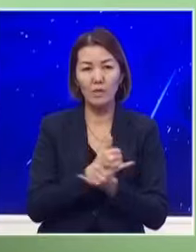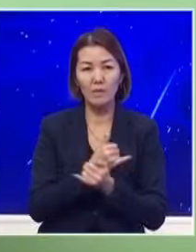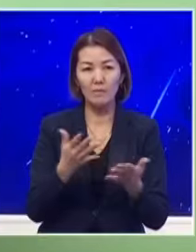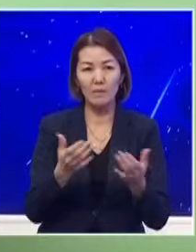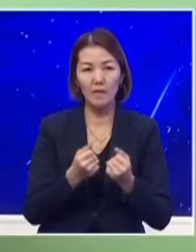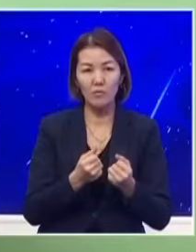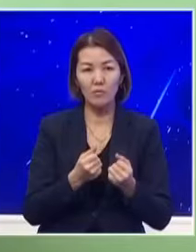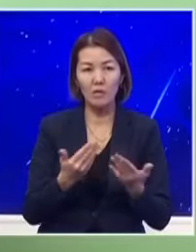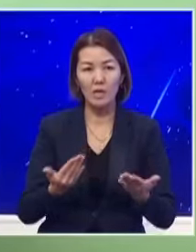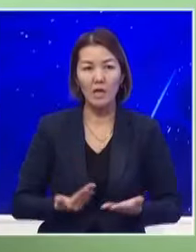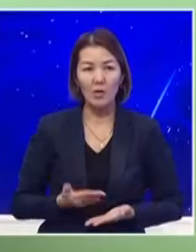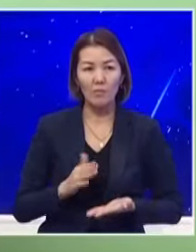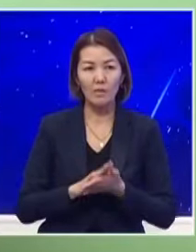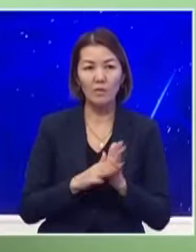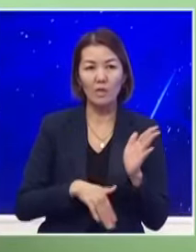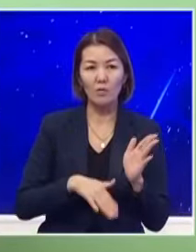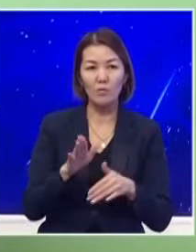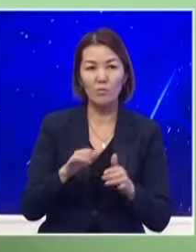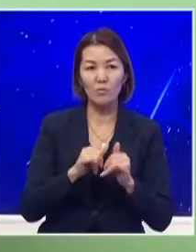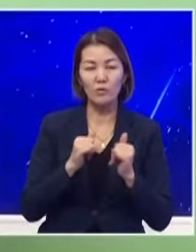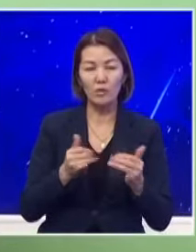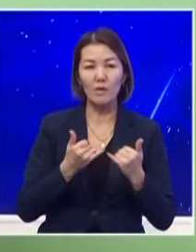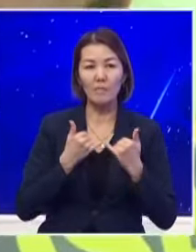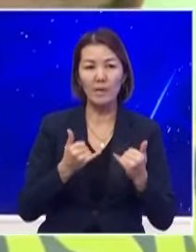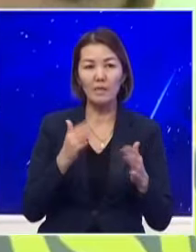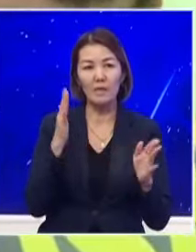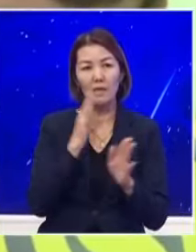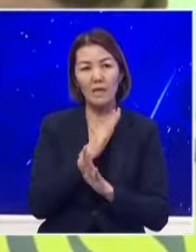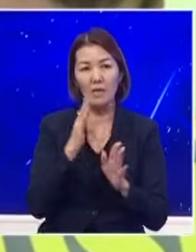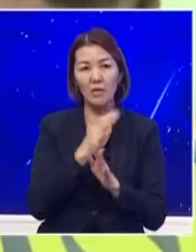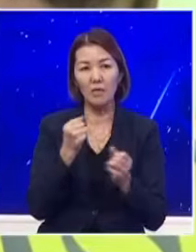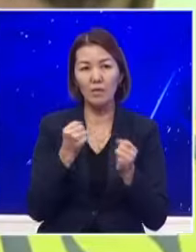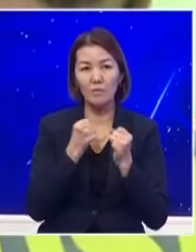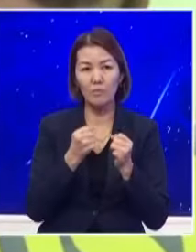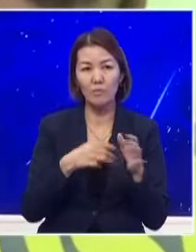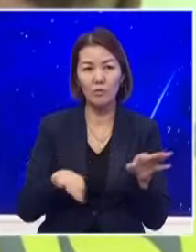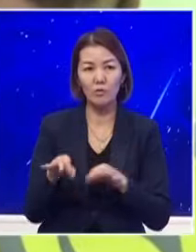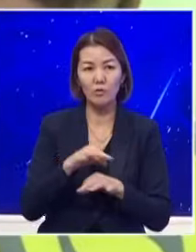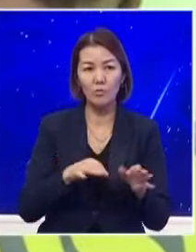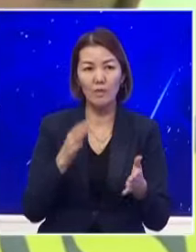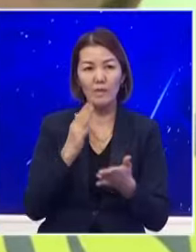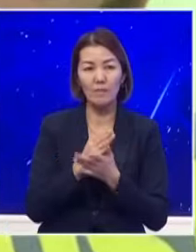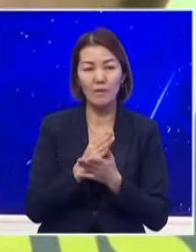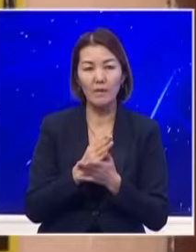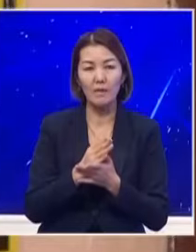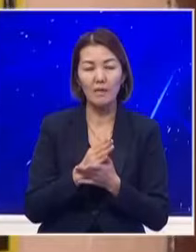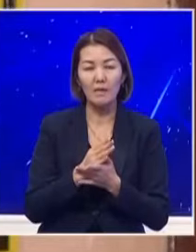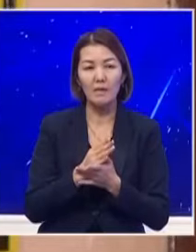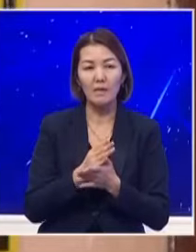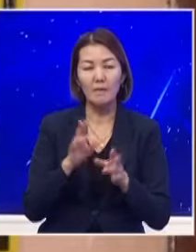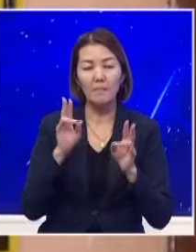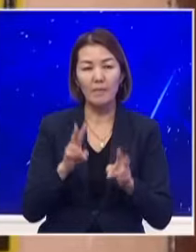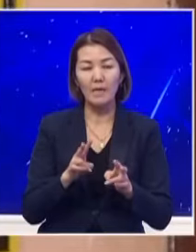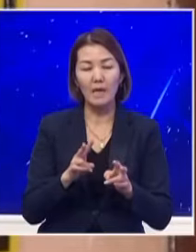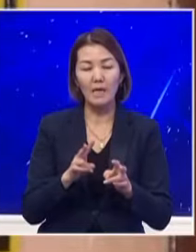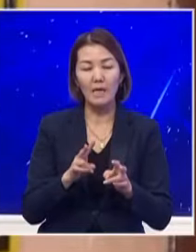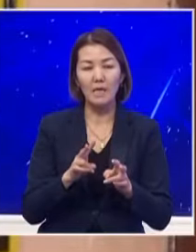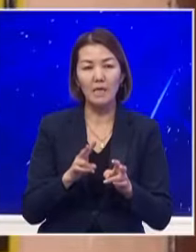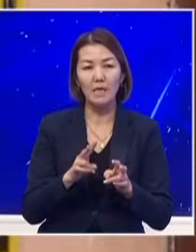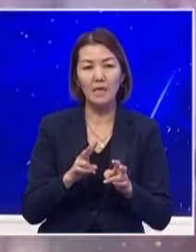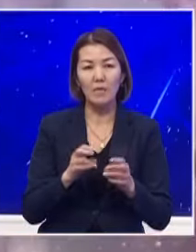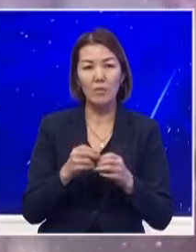әлеуметтік жағдайларға бейімдеуге бағытталған экологиялық және спорттық жобалар іске асырылуда. Бәрі жақсы болар еді, бірақ стандарттарға